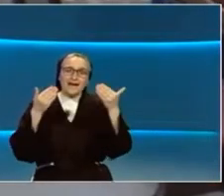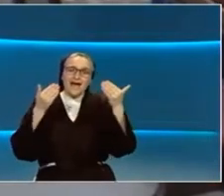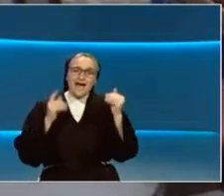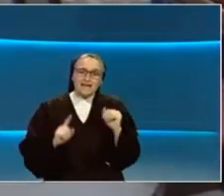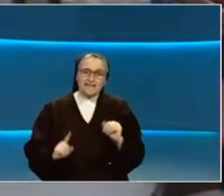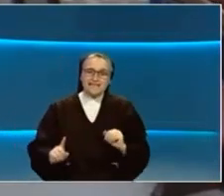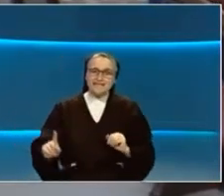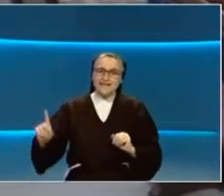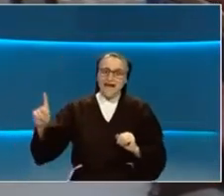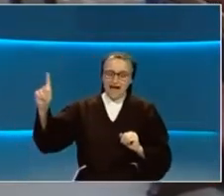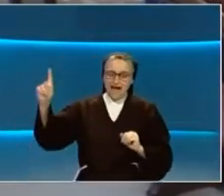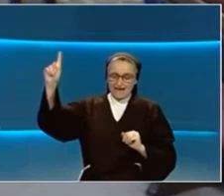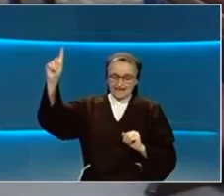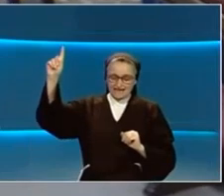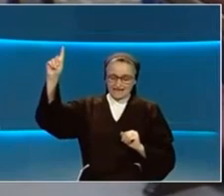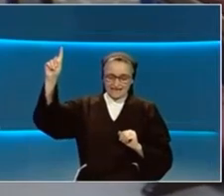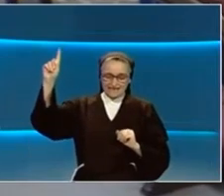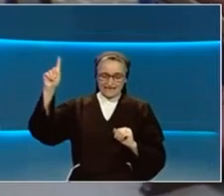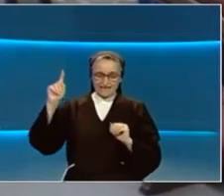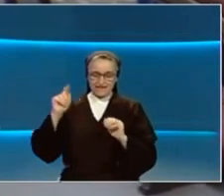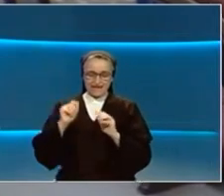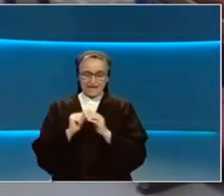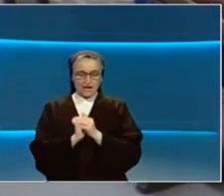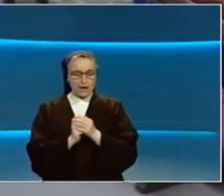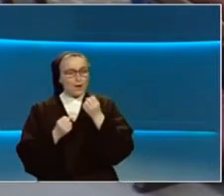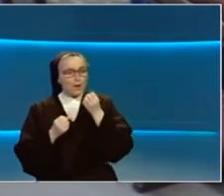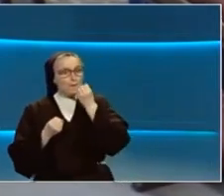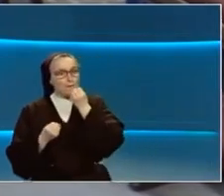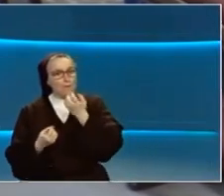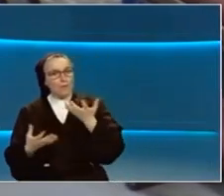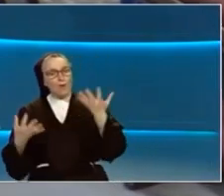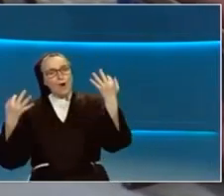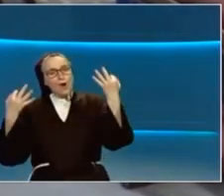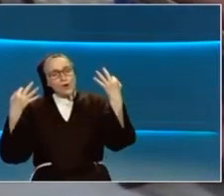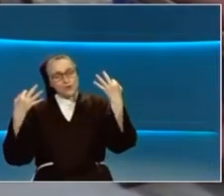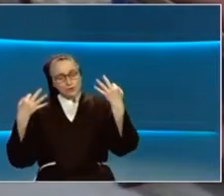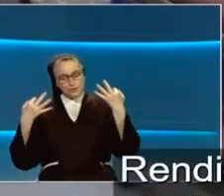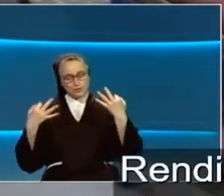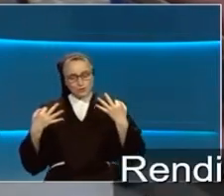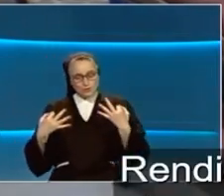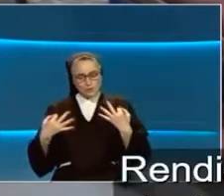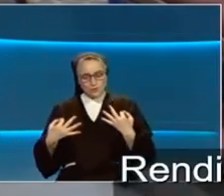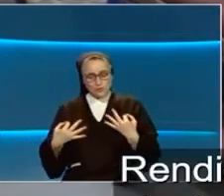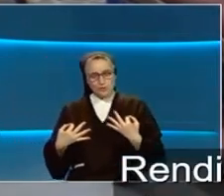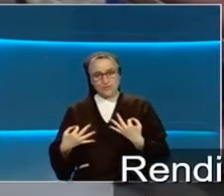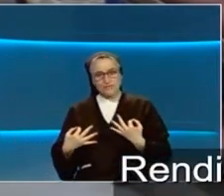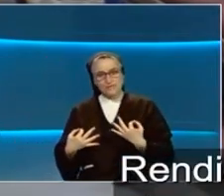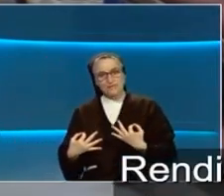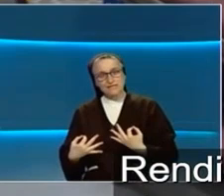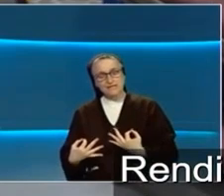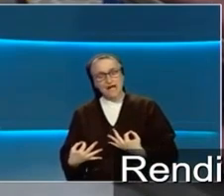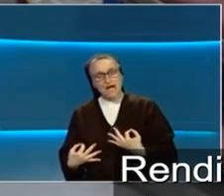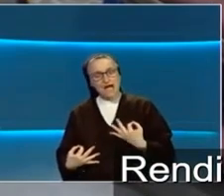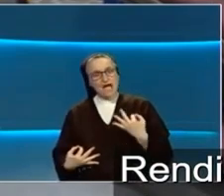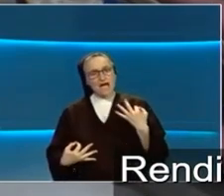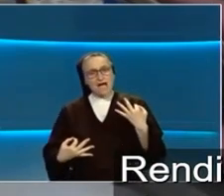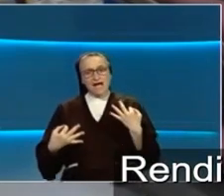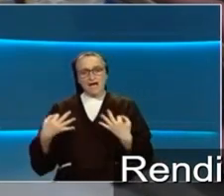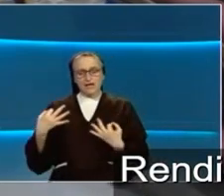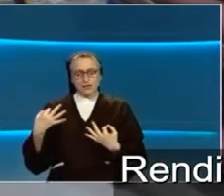Gratias agamus, Domino Deo nostro, dignum et